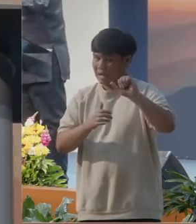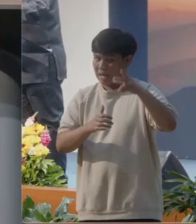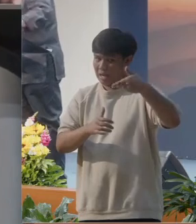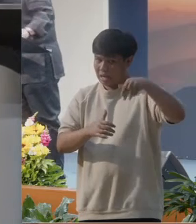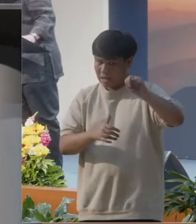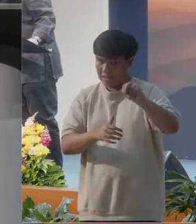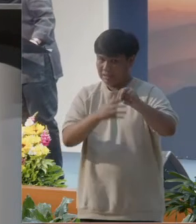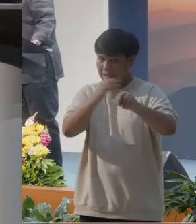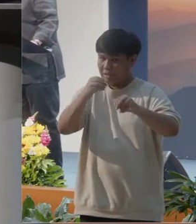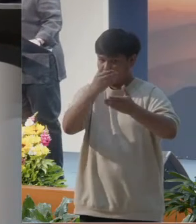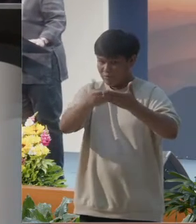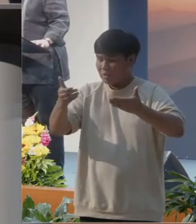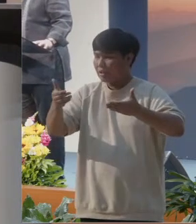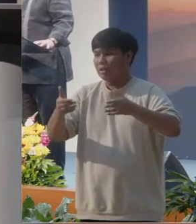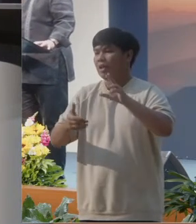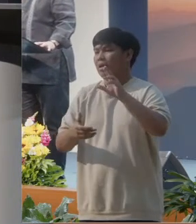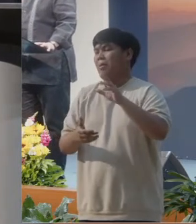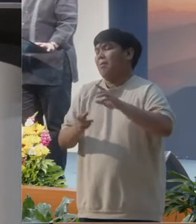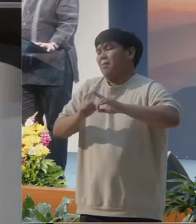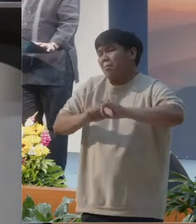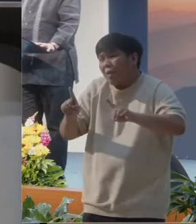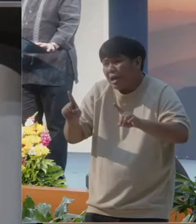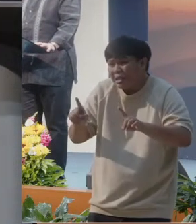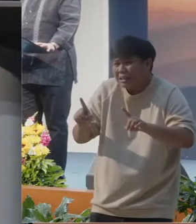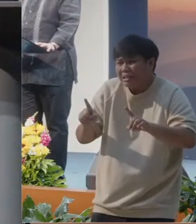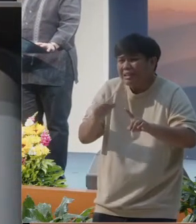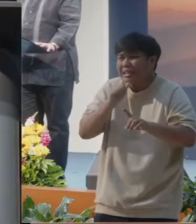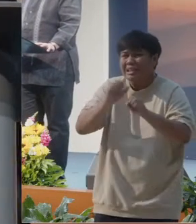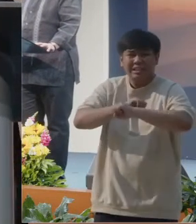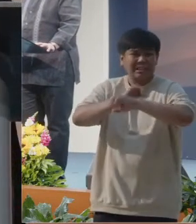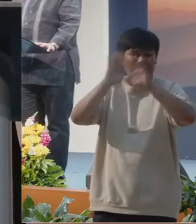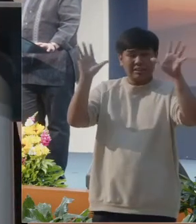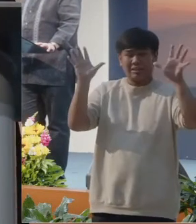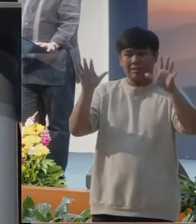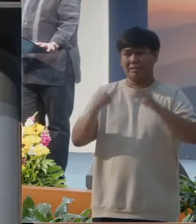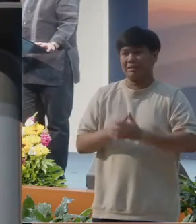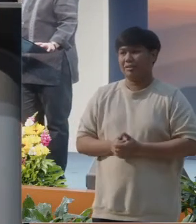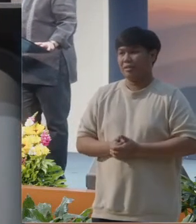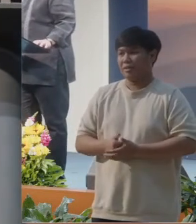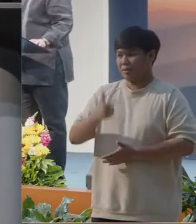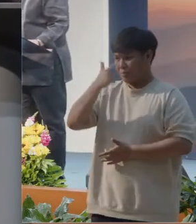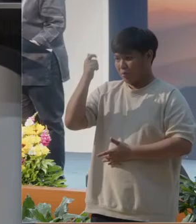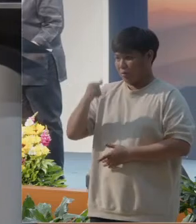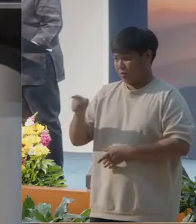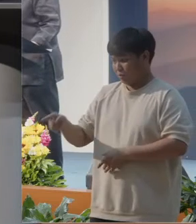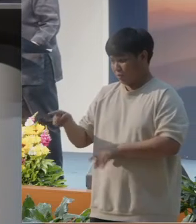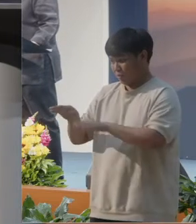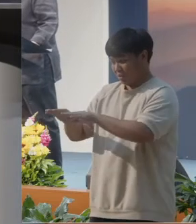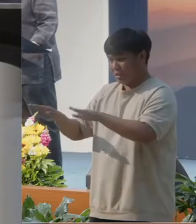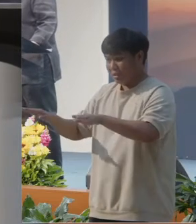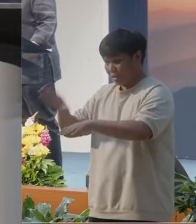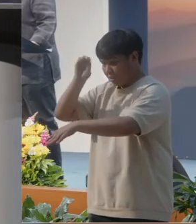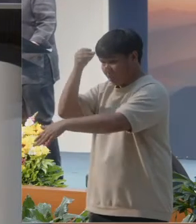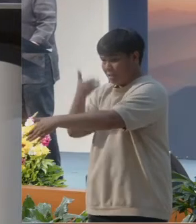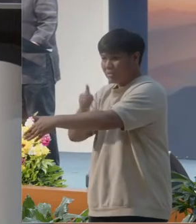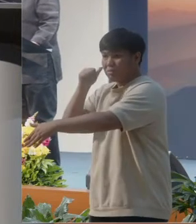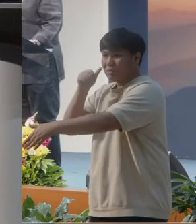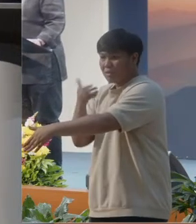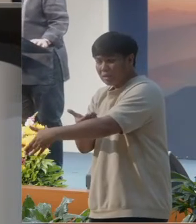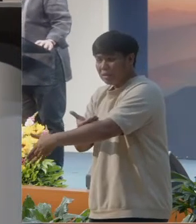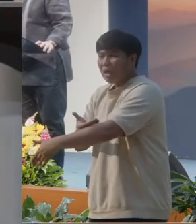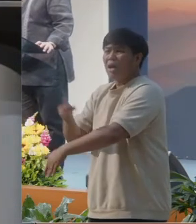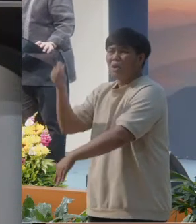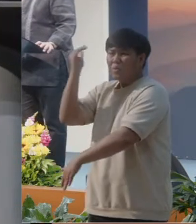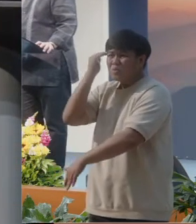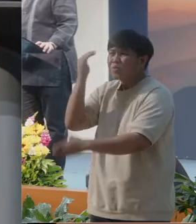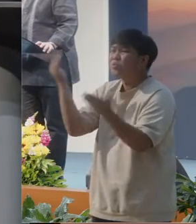yung mga kagamitan. Pero hindi po malinaw. Bakit? Sapagkat yung mga anak ni Akan, malamang ay